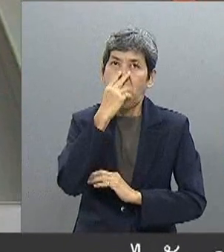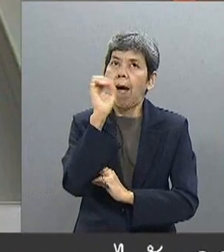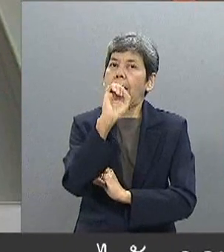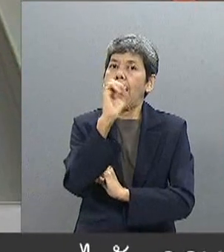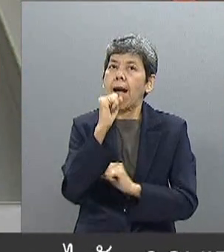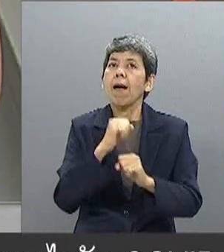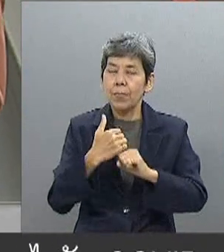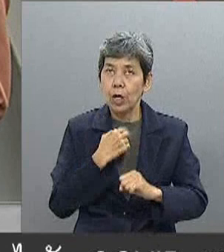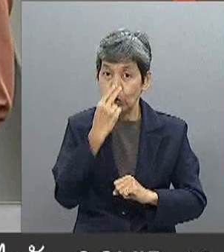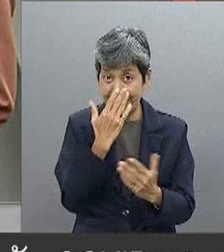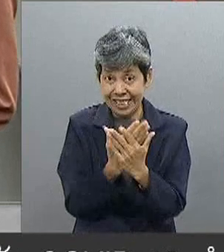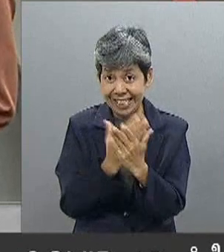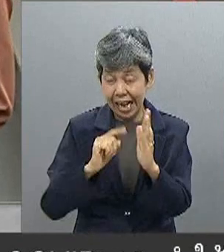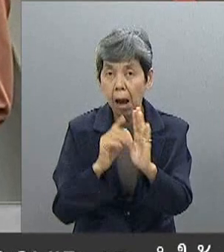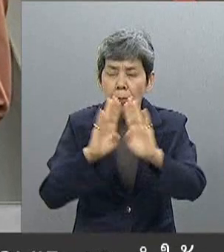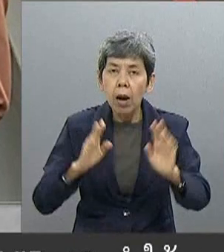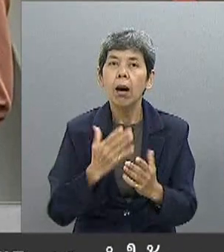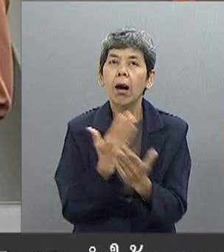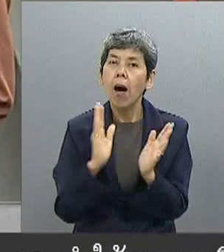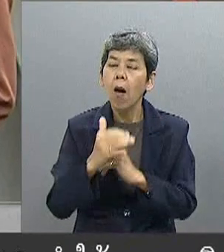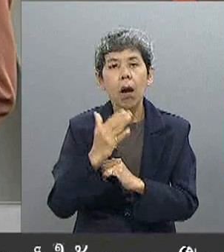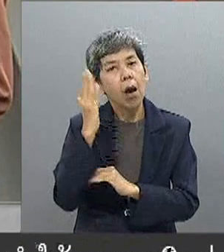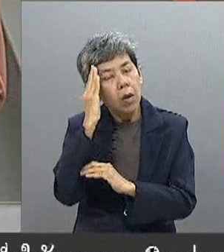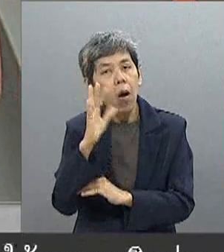ดาวกำลังทำโปรโมชั่นที่กลุ่มชมอาจจะไม่เคยเห็นมาก่อนนะคะอย่าราคาเริ่มต้น900 60บาทต่อคืนรวมภาษีรวมค่าบริการแล้วต้องมีนะคะแถมยังมีอาหารเช้าด้วยนะคะบาง